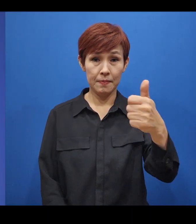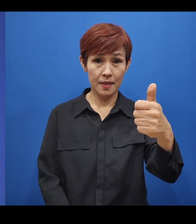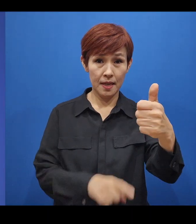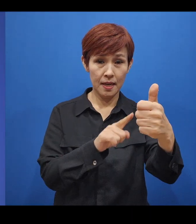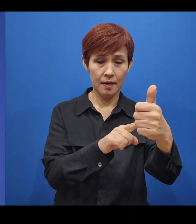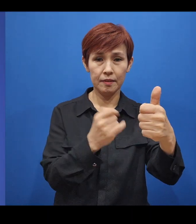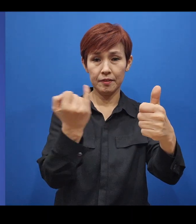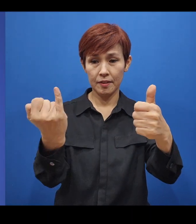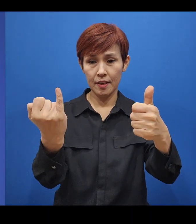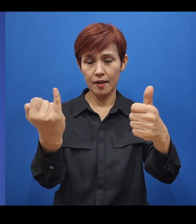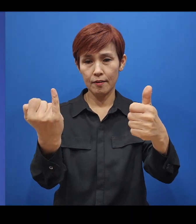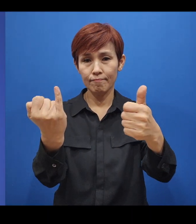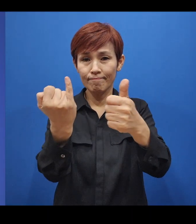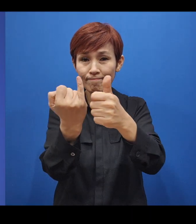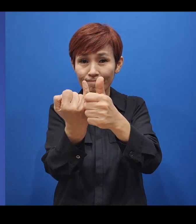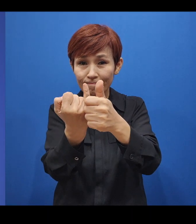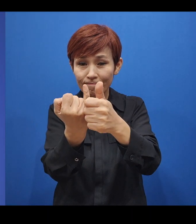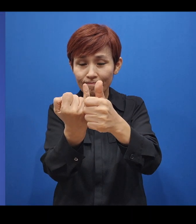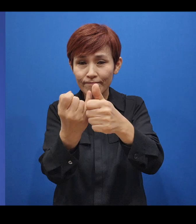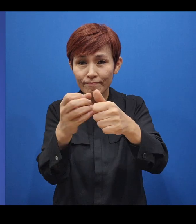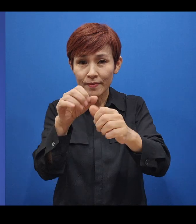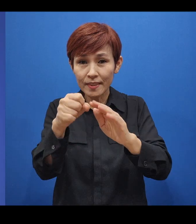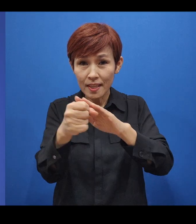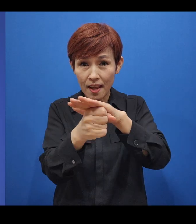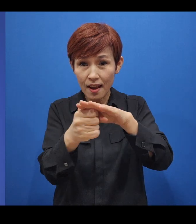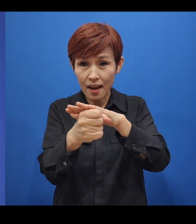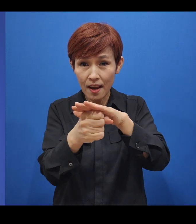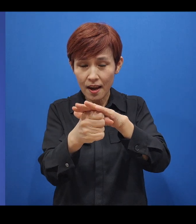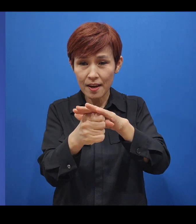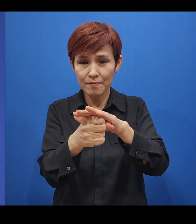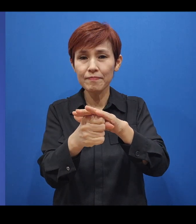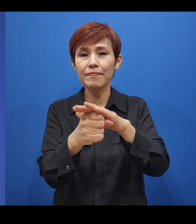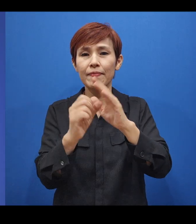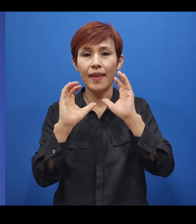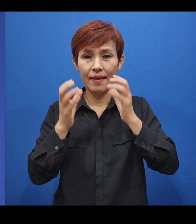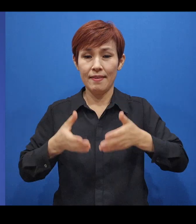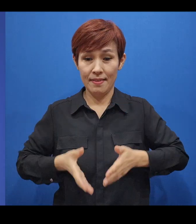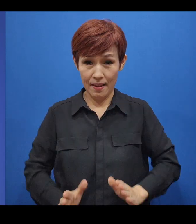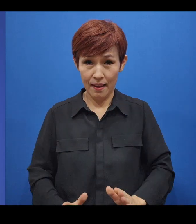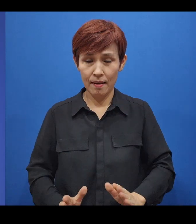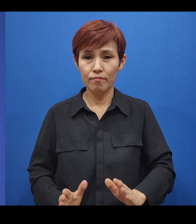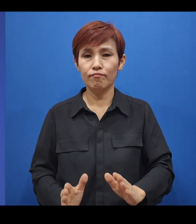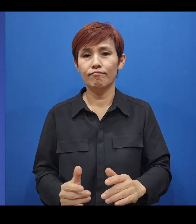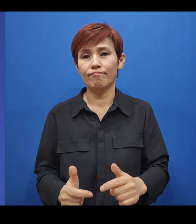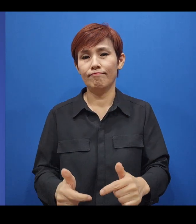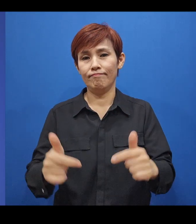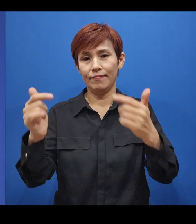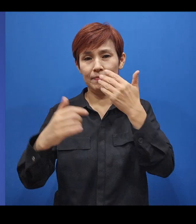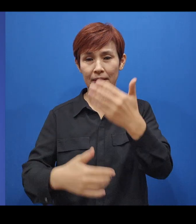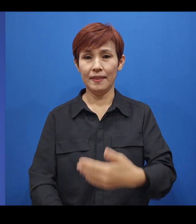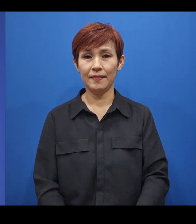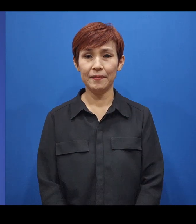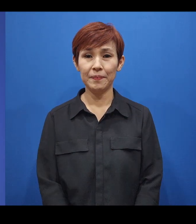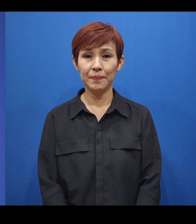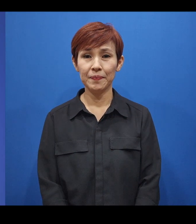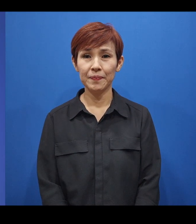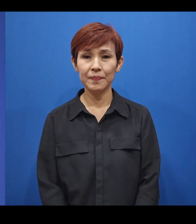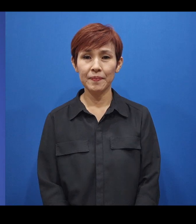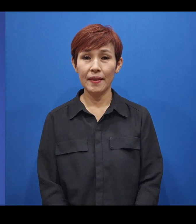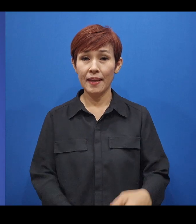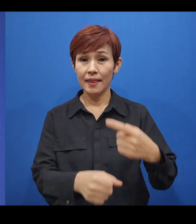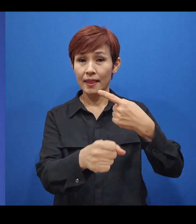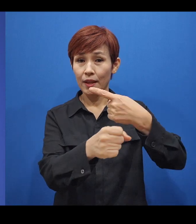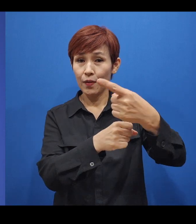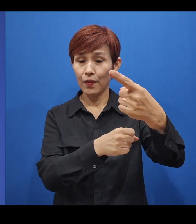사랑해서 한 몸을 이룰 때만 성취할 수 있는 소명을 우리에게 주셨어요. 장로님 기도하셨지만